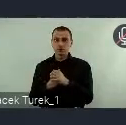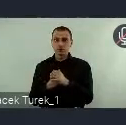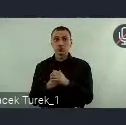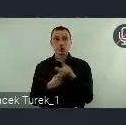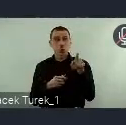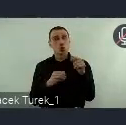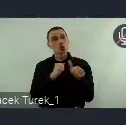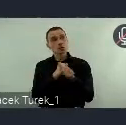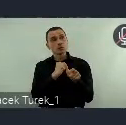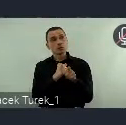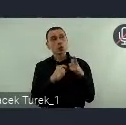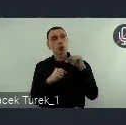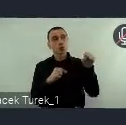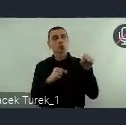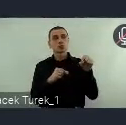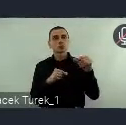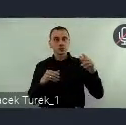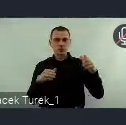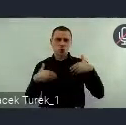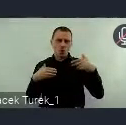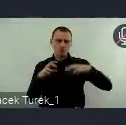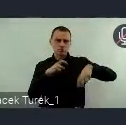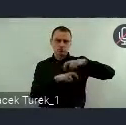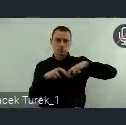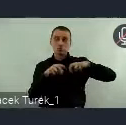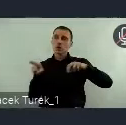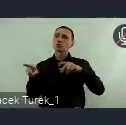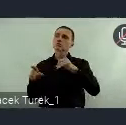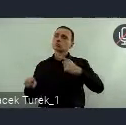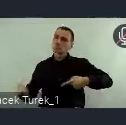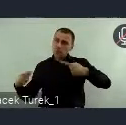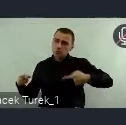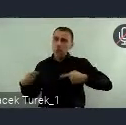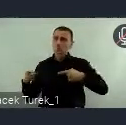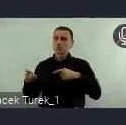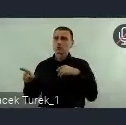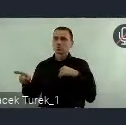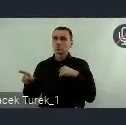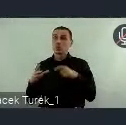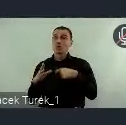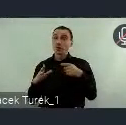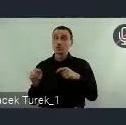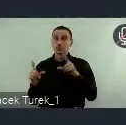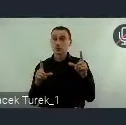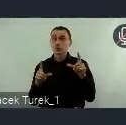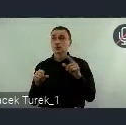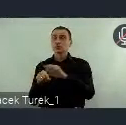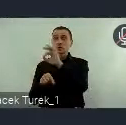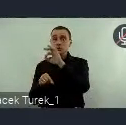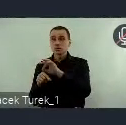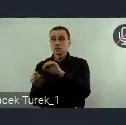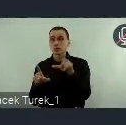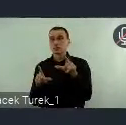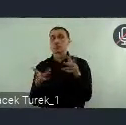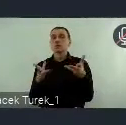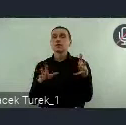siedemdziesięciolatków tylko otwieramy się na różnych uczestników robimy filmy zadbajmy o dostępność architektoniczną miejsc w których